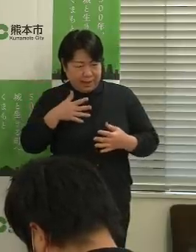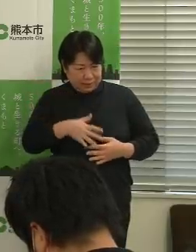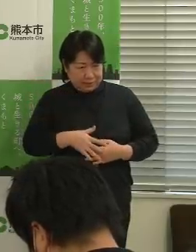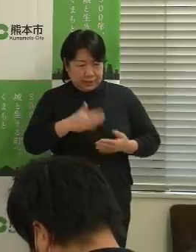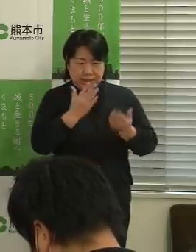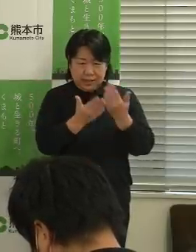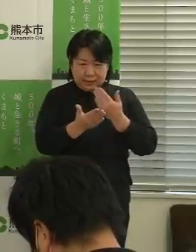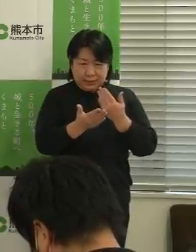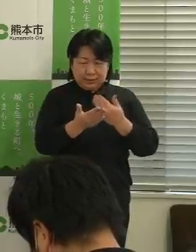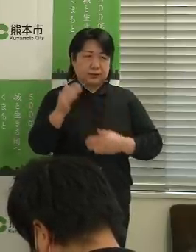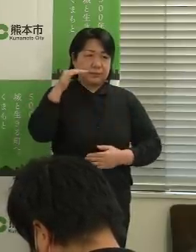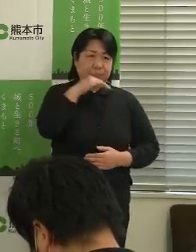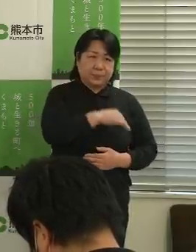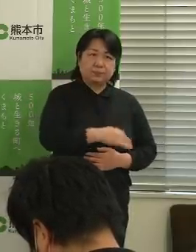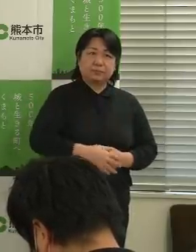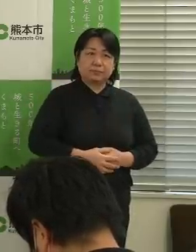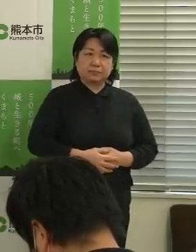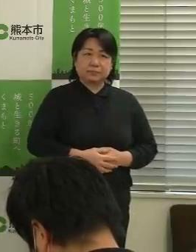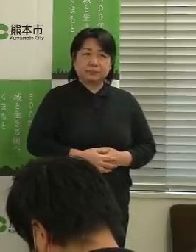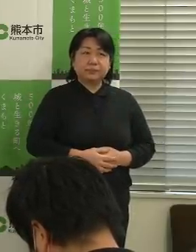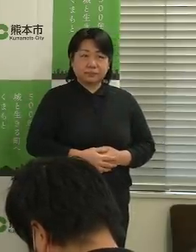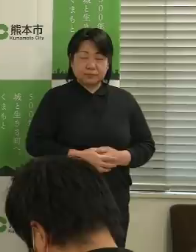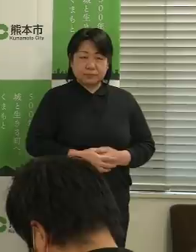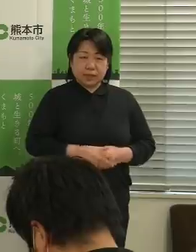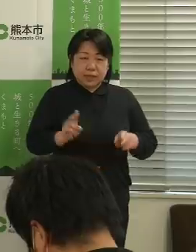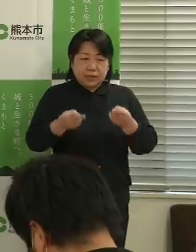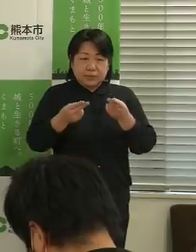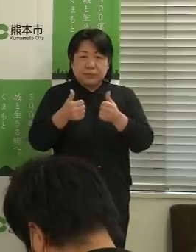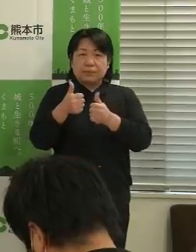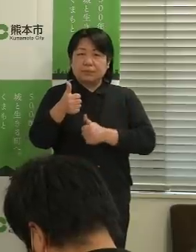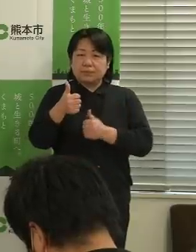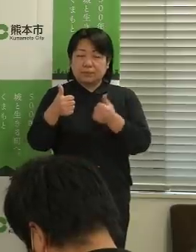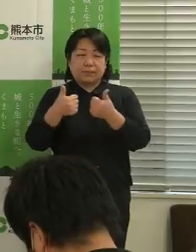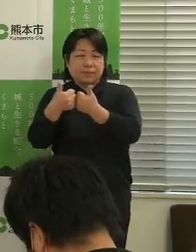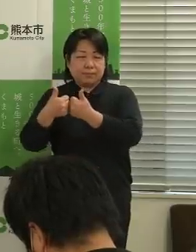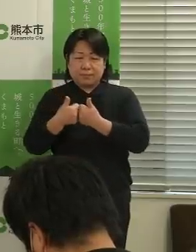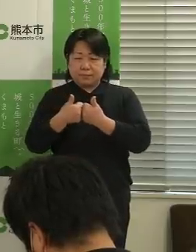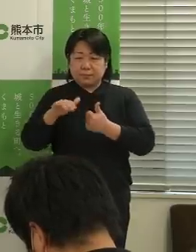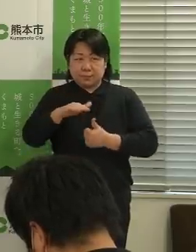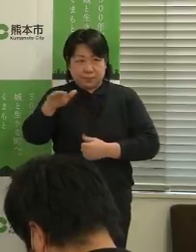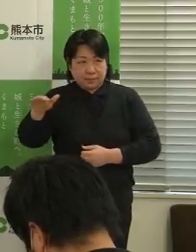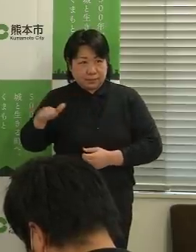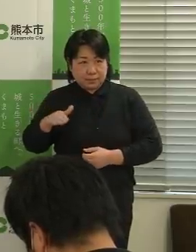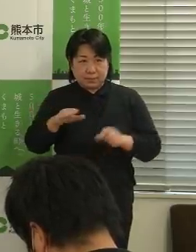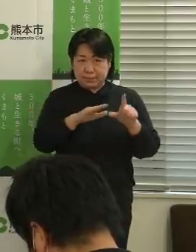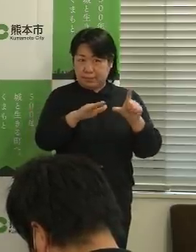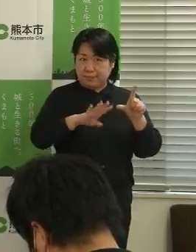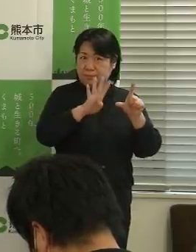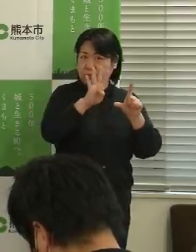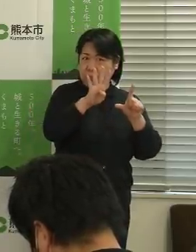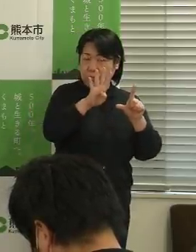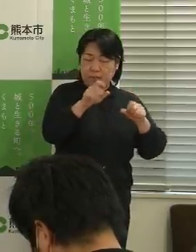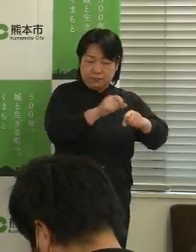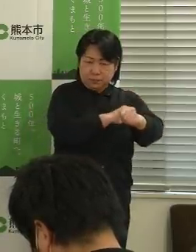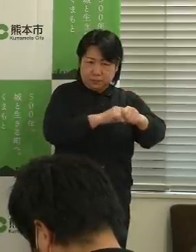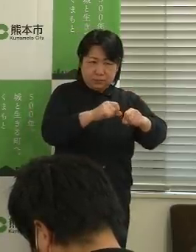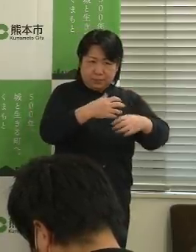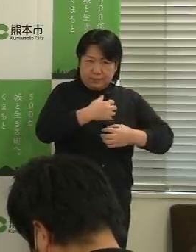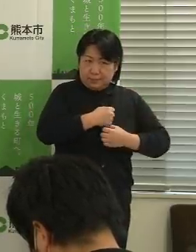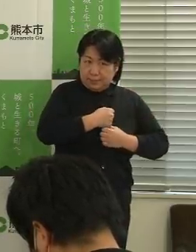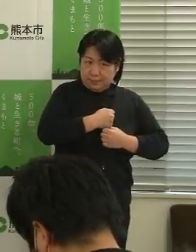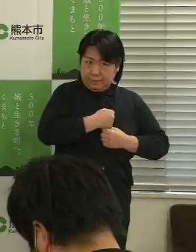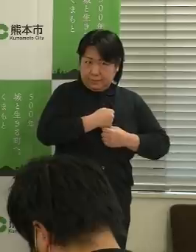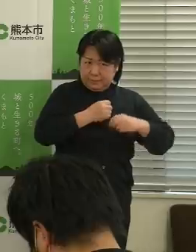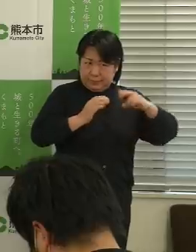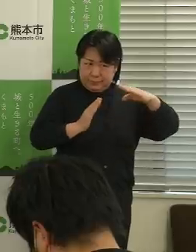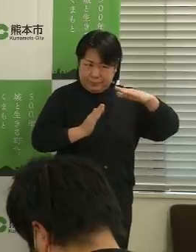。また専門家会議の皆様からもレベル4特別警戒に極